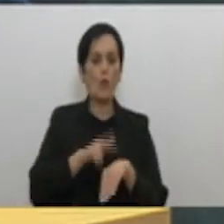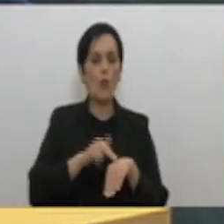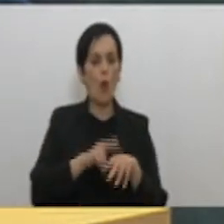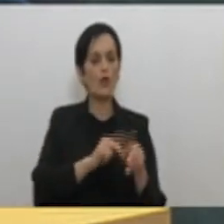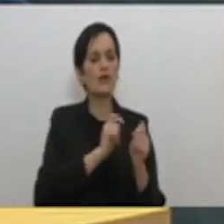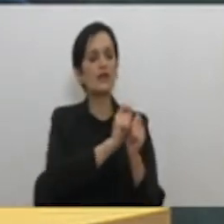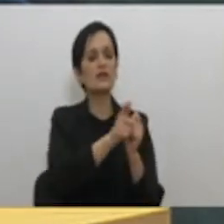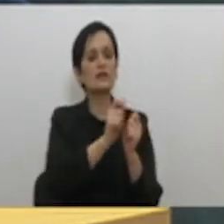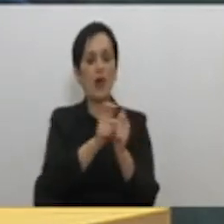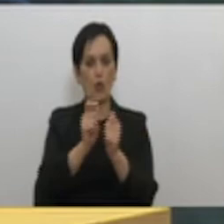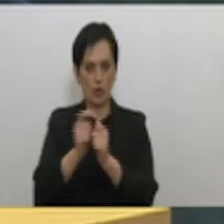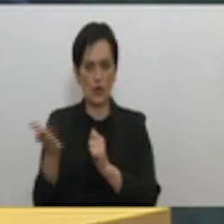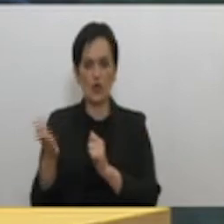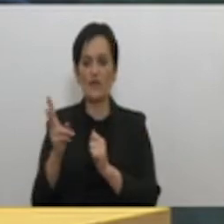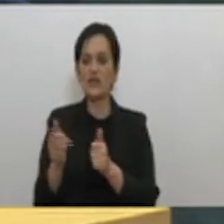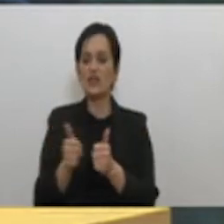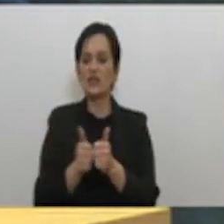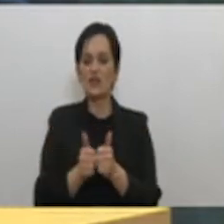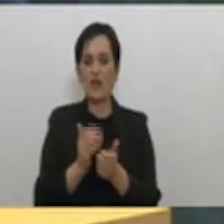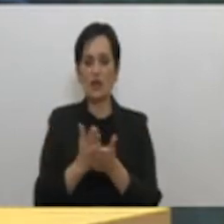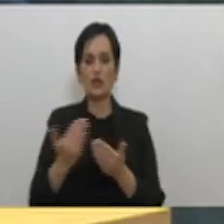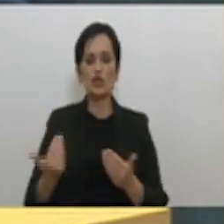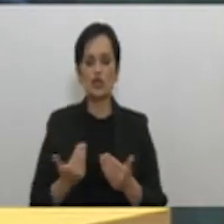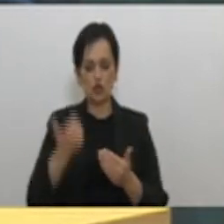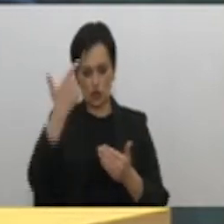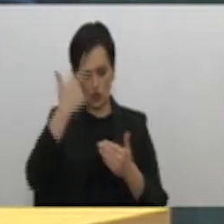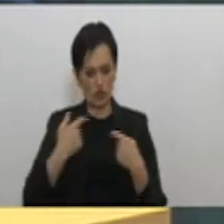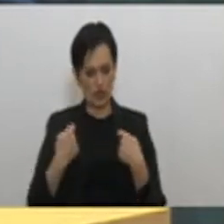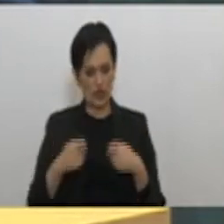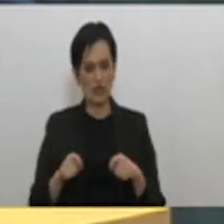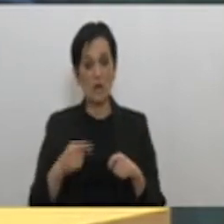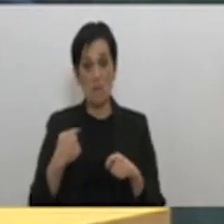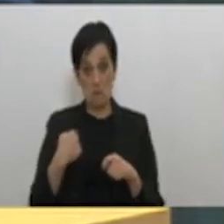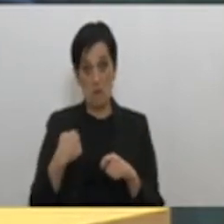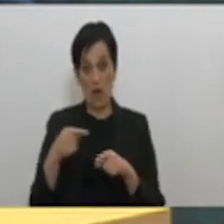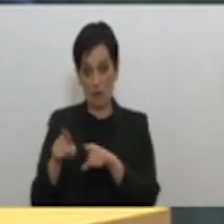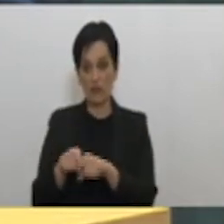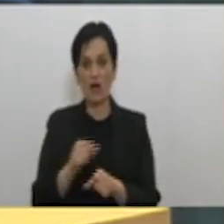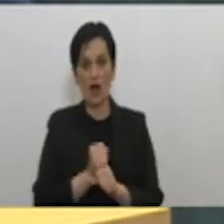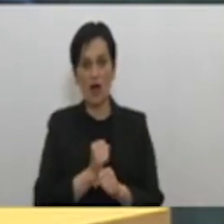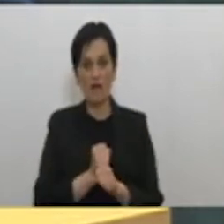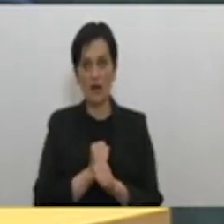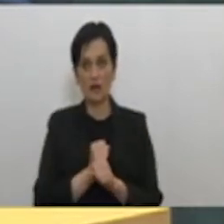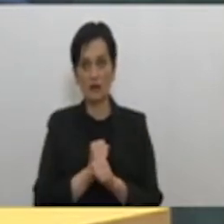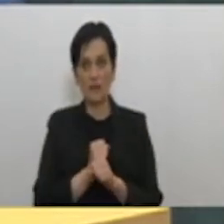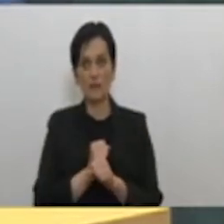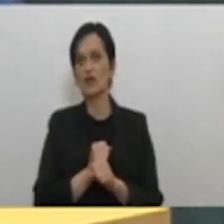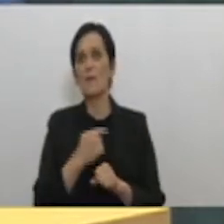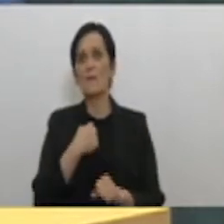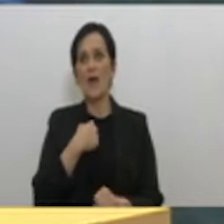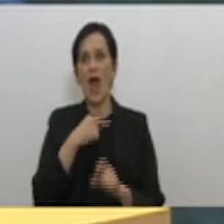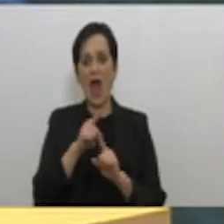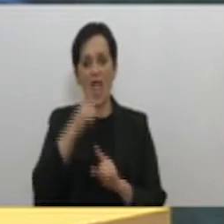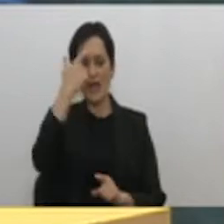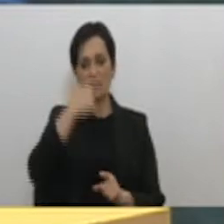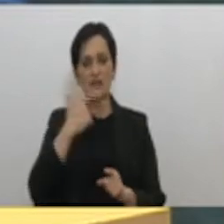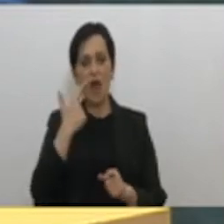scuem guerdi din Gananda, si tot flestirea. Mi-am azgaua că trebuie magalitat. Eha, arua riscați mi-a că pe câte